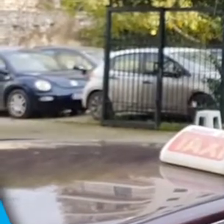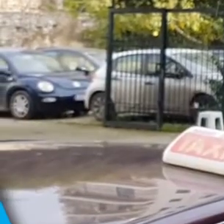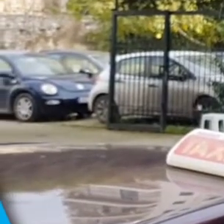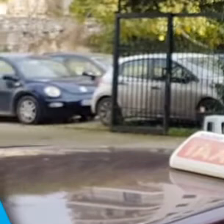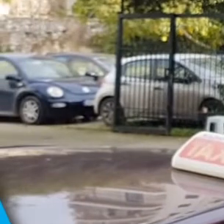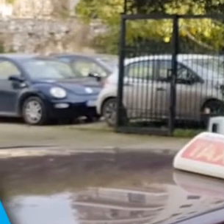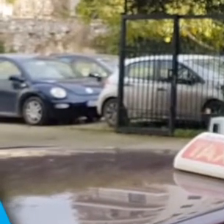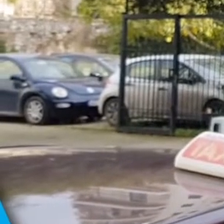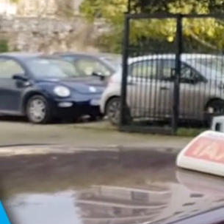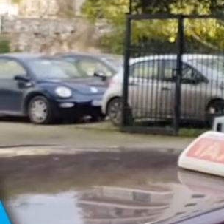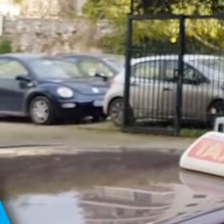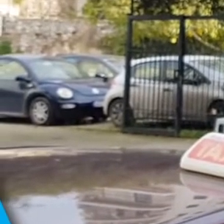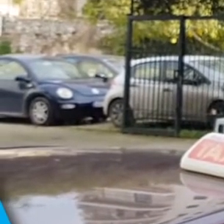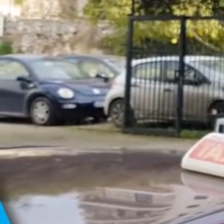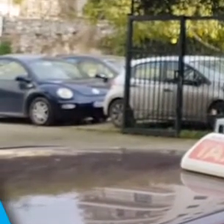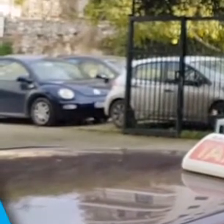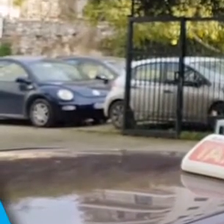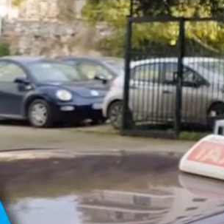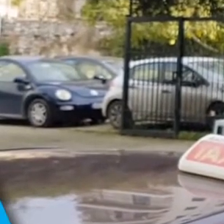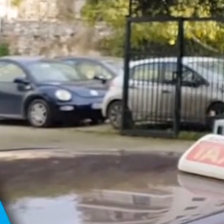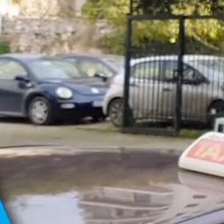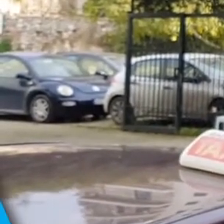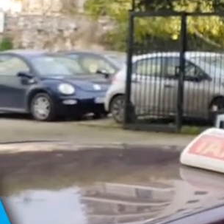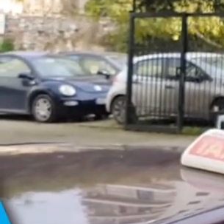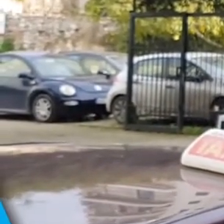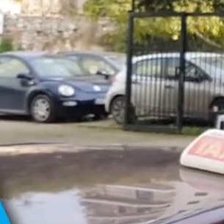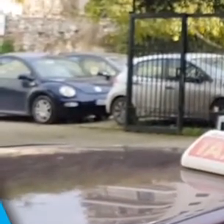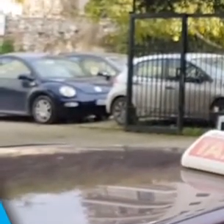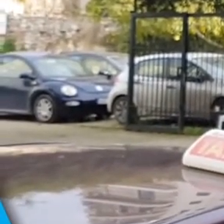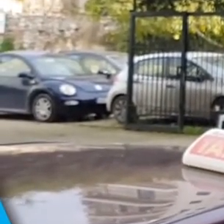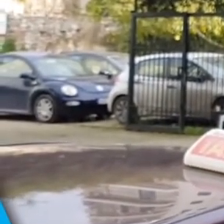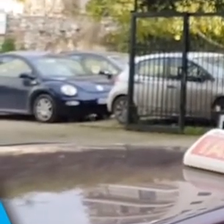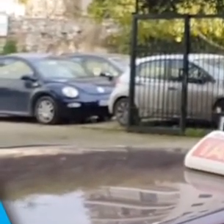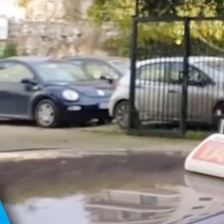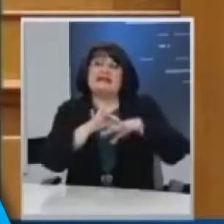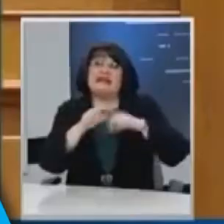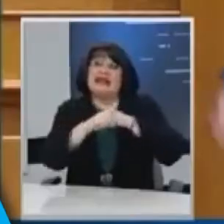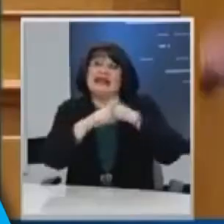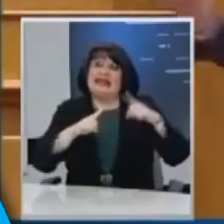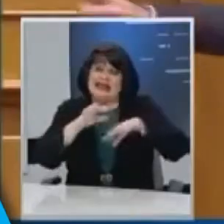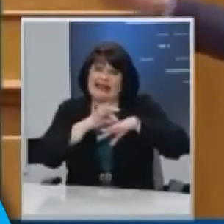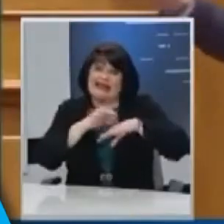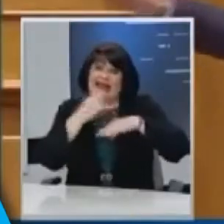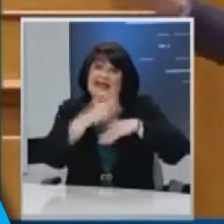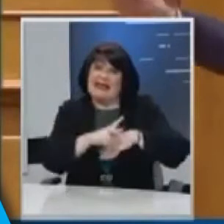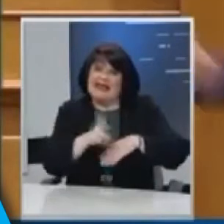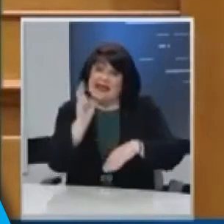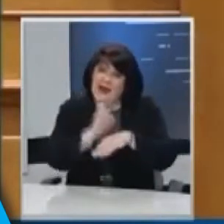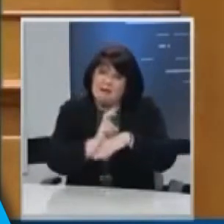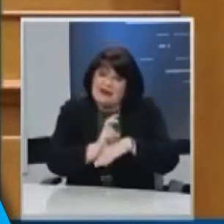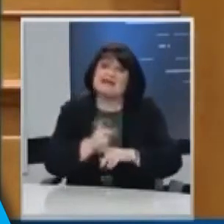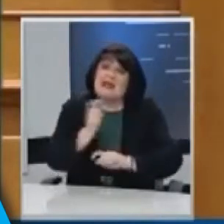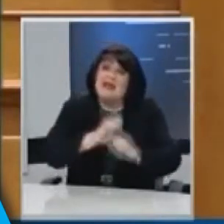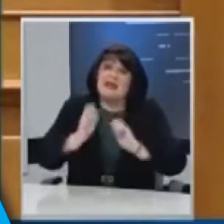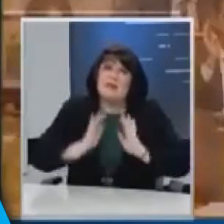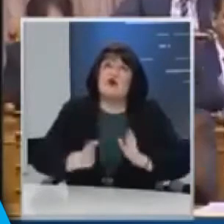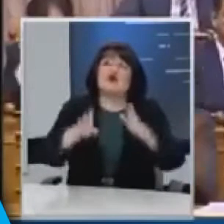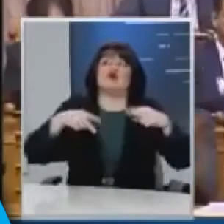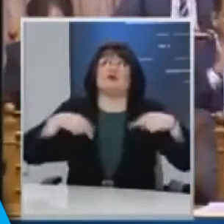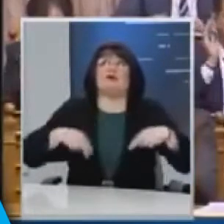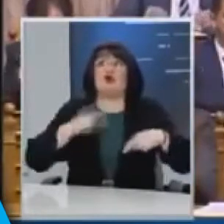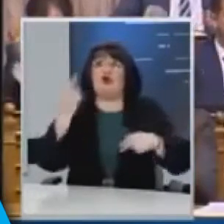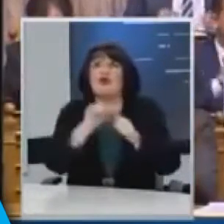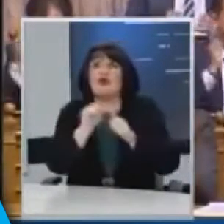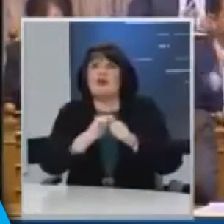αυτό πάλι θετικό. Αν γίνεται κάτι καλύτερο, ακόμα καλύτερα για εμάς. Για όλο τον κόσμο. Εξάλλου, ο κύριος Μητσοτάκης δήλωσε πως μένει πιστός